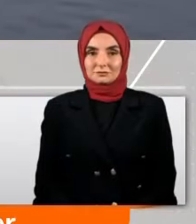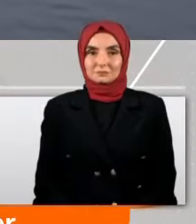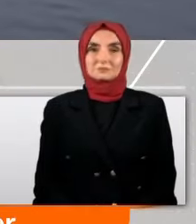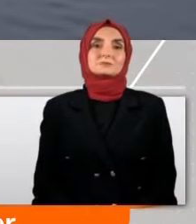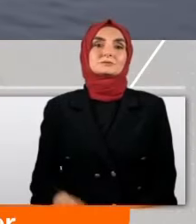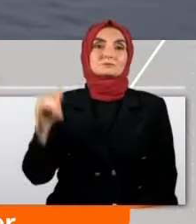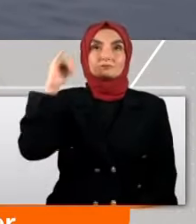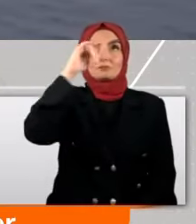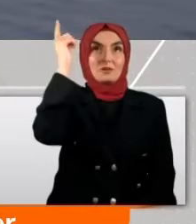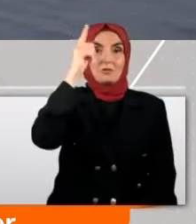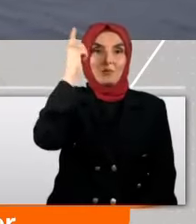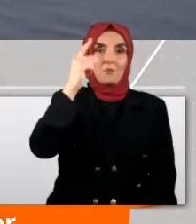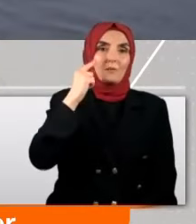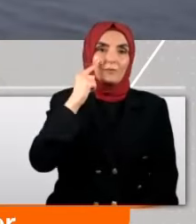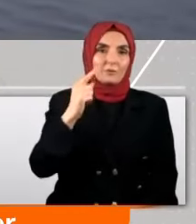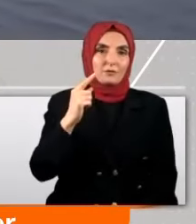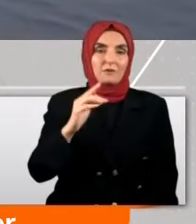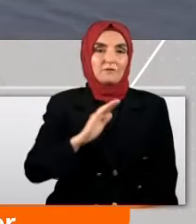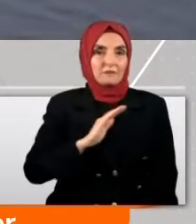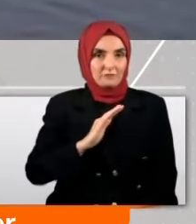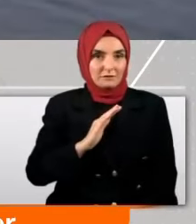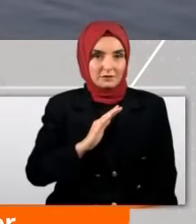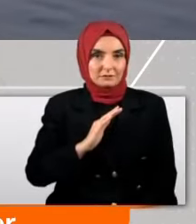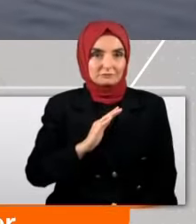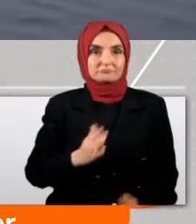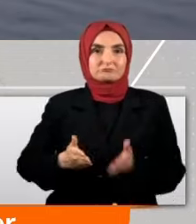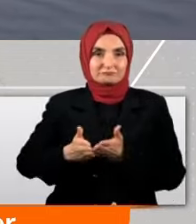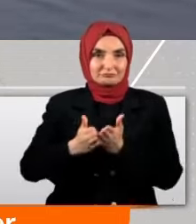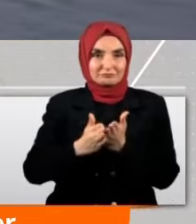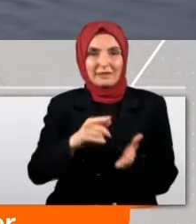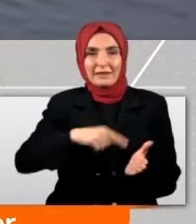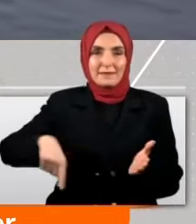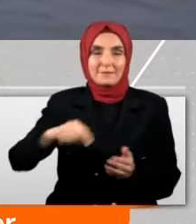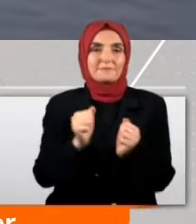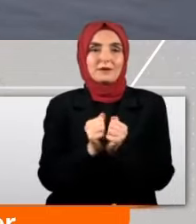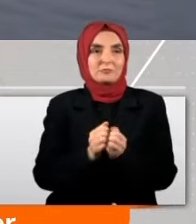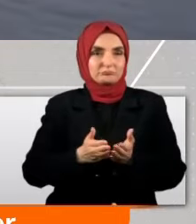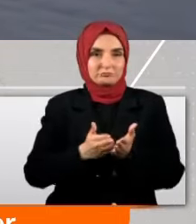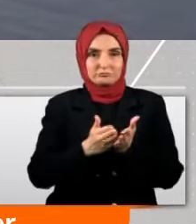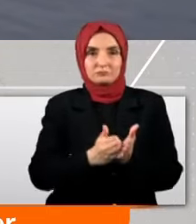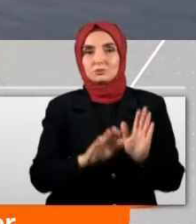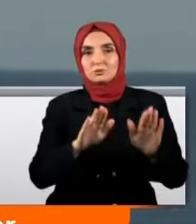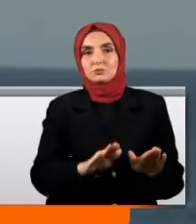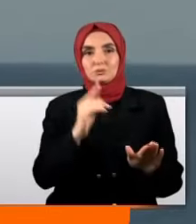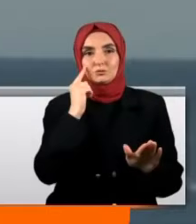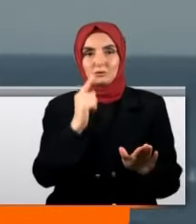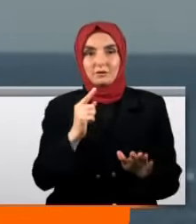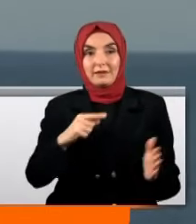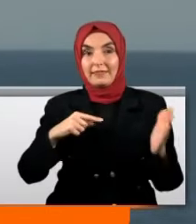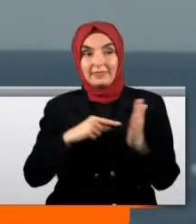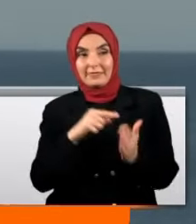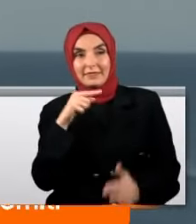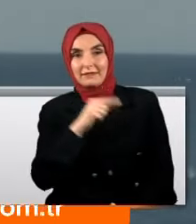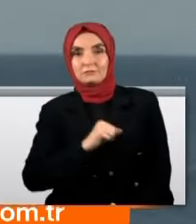Helikopterler teker teker havalandı, fırkateynler hep birlikte demir aldı. Hedefte düşman birlikleri vardı.